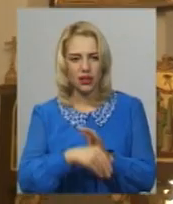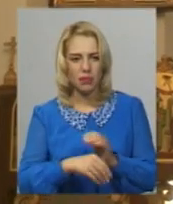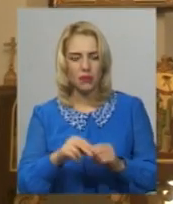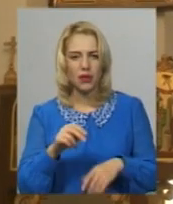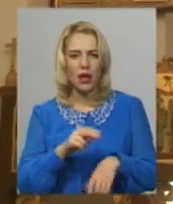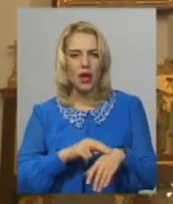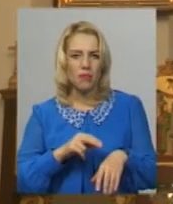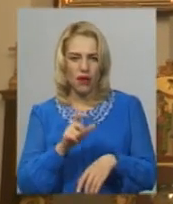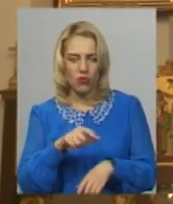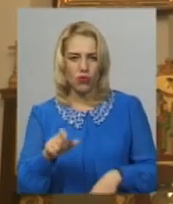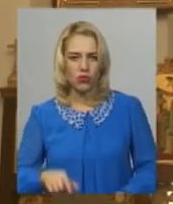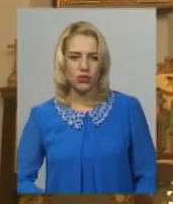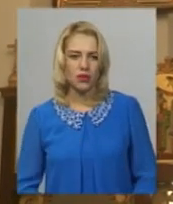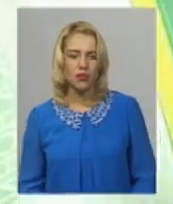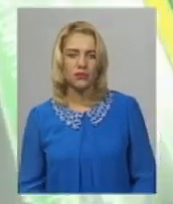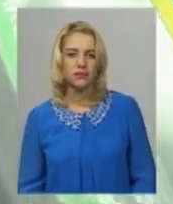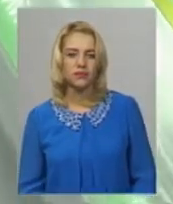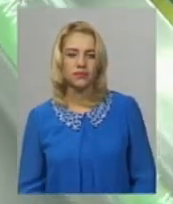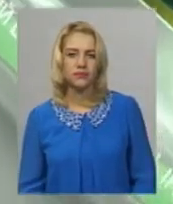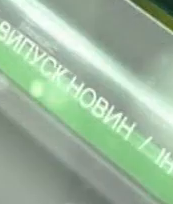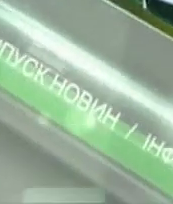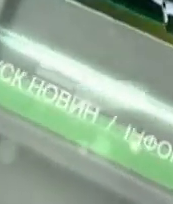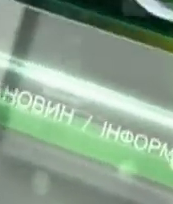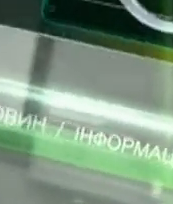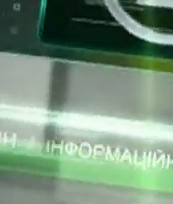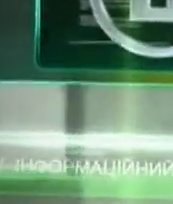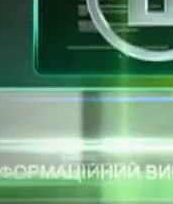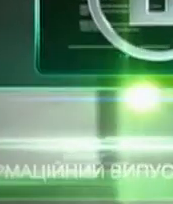Кривий. Новини на Суспільному. Хмельницький.